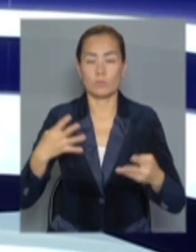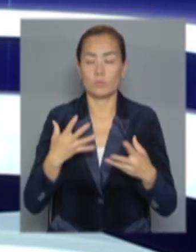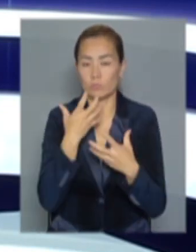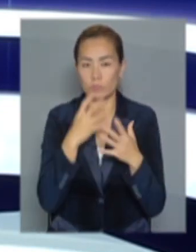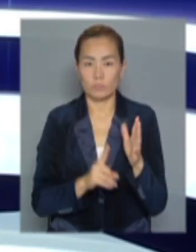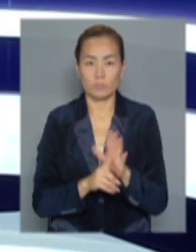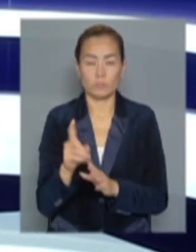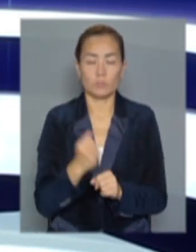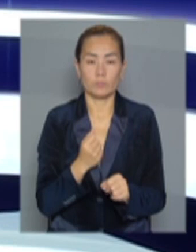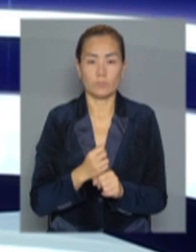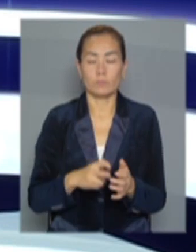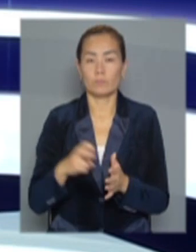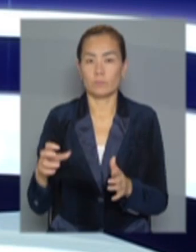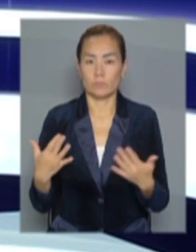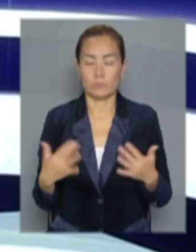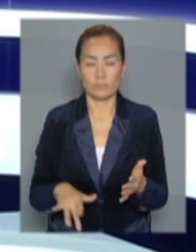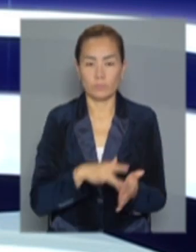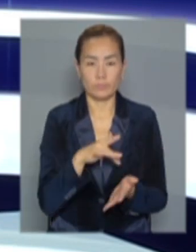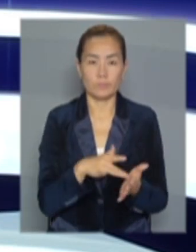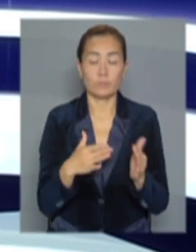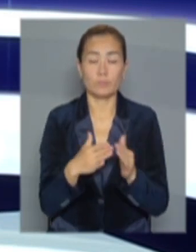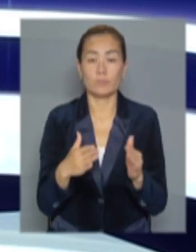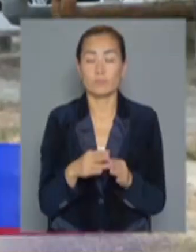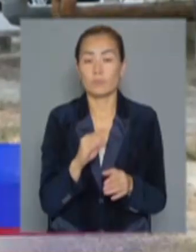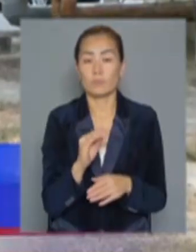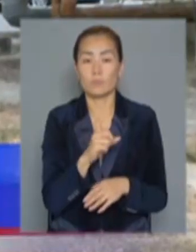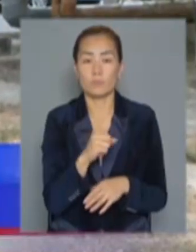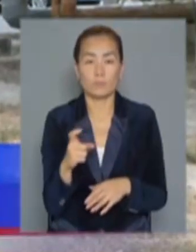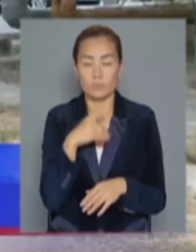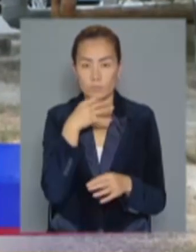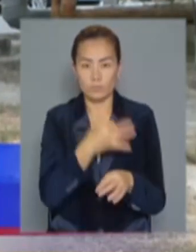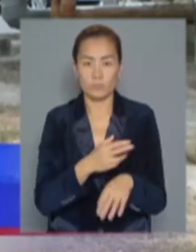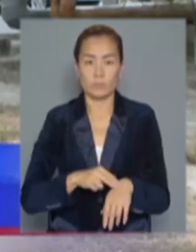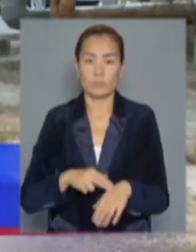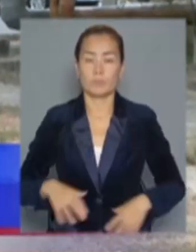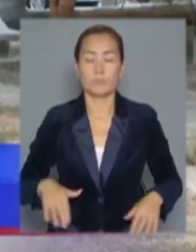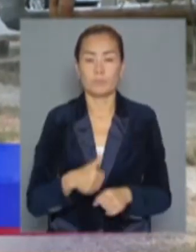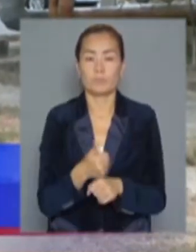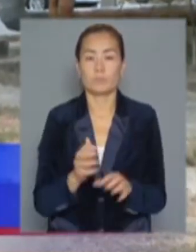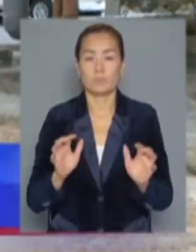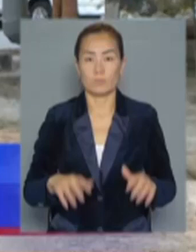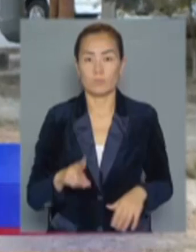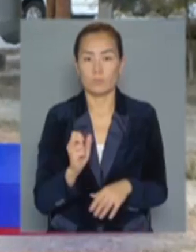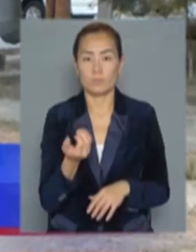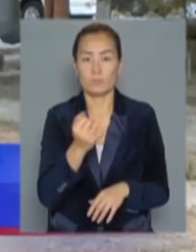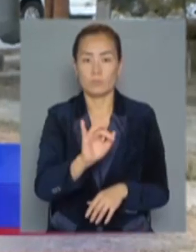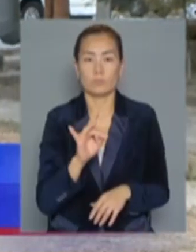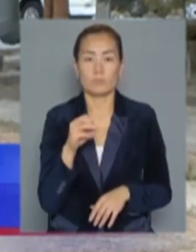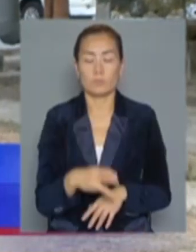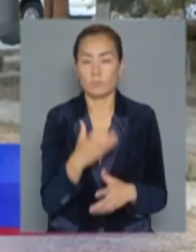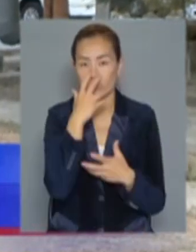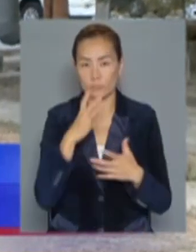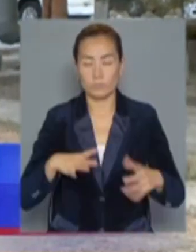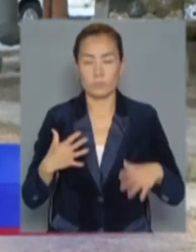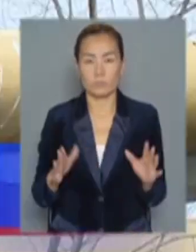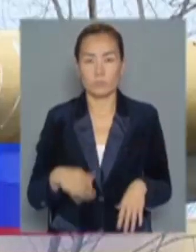үйлерге жылу беру үшін тиісті хат жолданған. Қалалық тұрғын үй коммуналдық шаруашылық және тұрғын үй инспекциясы бөлім басшысының орынбасары Қайрат Хабиев жылу беру